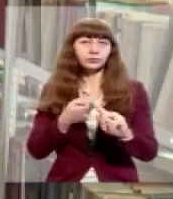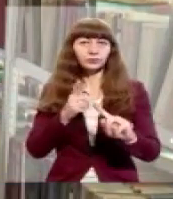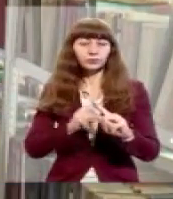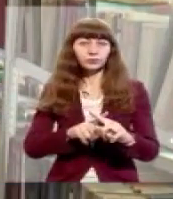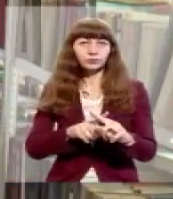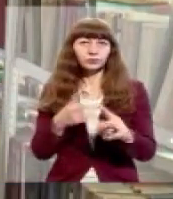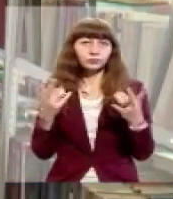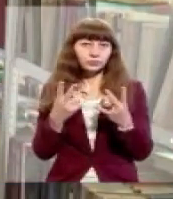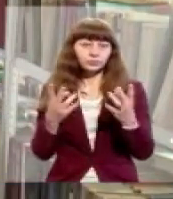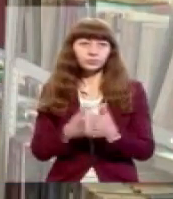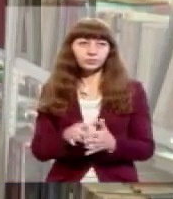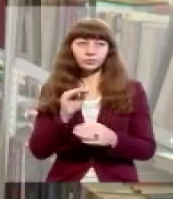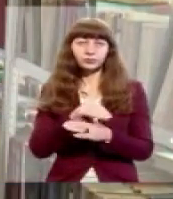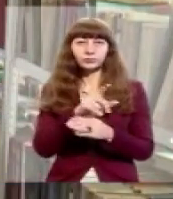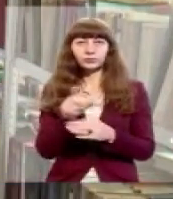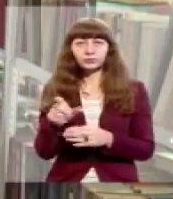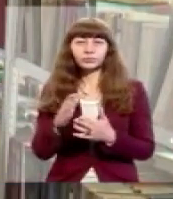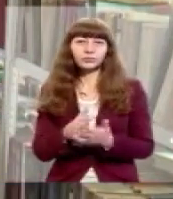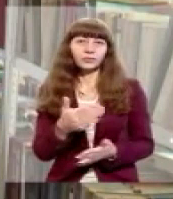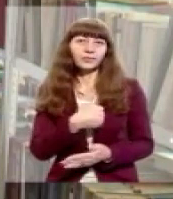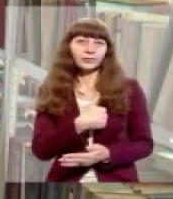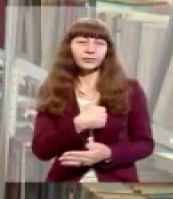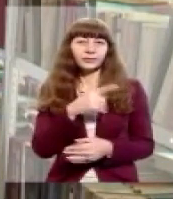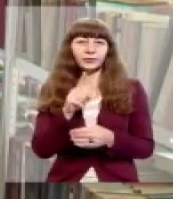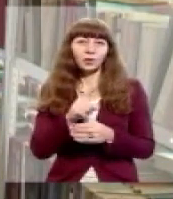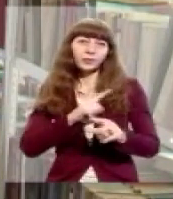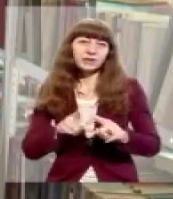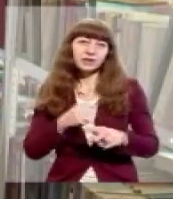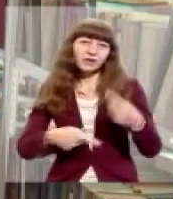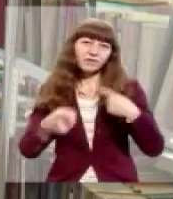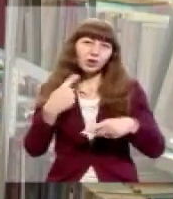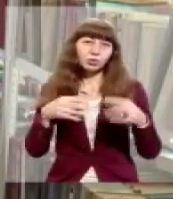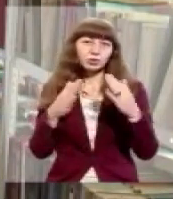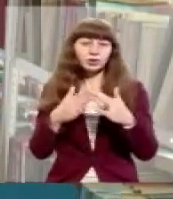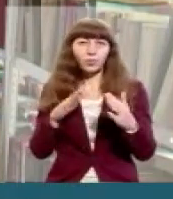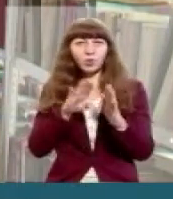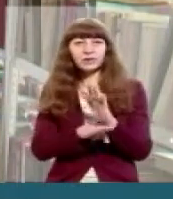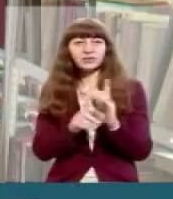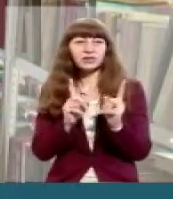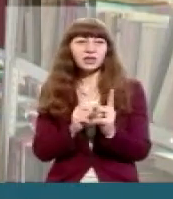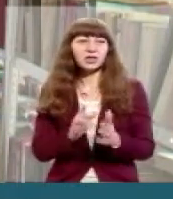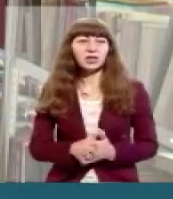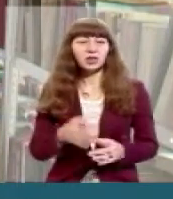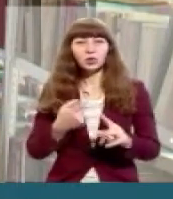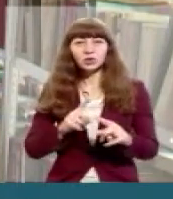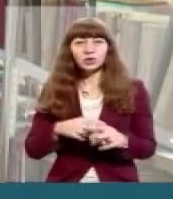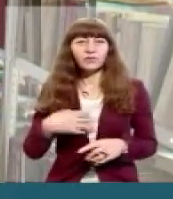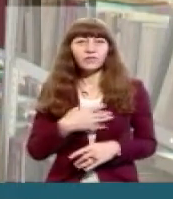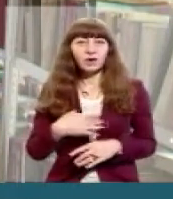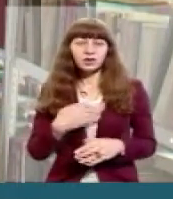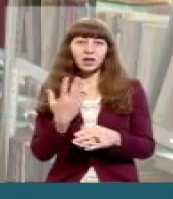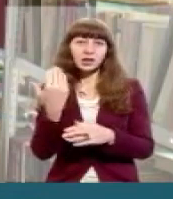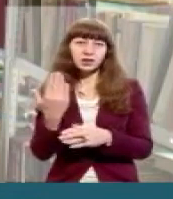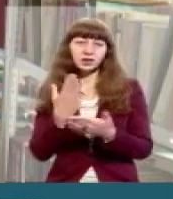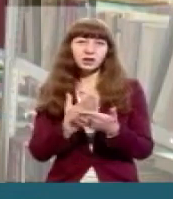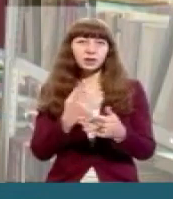Бұндай кездесулер тәрбиелік жағынан өте зор. Сотталушылар кездесуден кейін үйлеріне тезірек оралғысы келеді. Олар үшін бұл кездесу